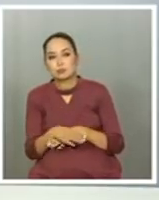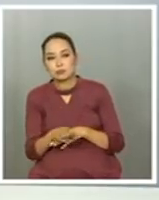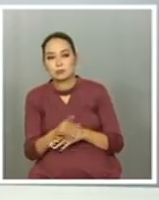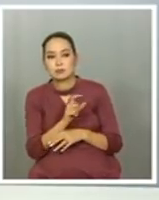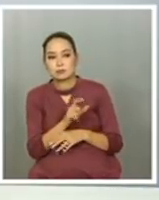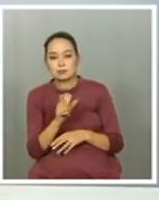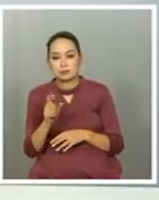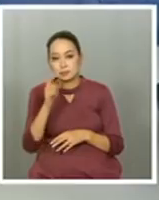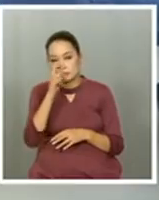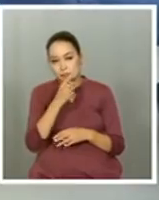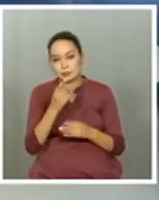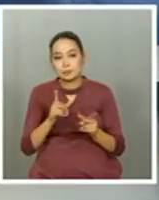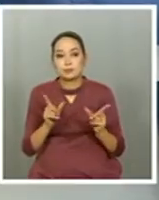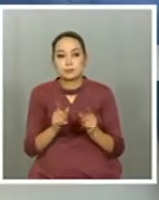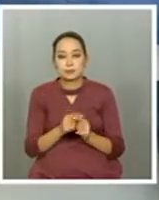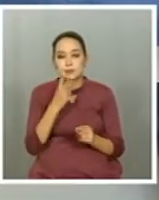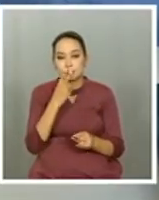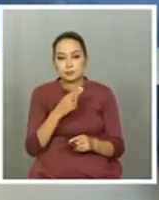қосып көреміз.